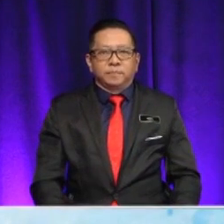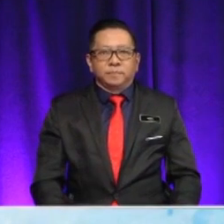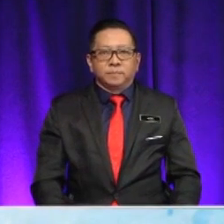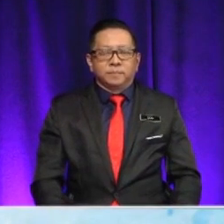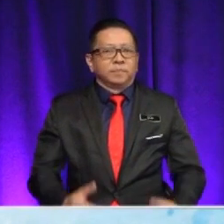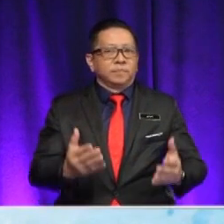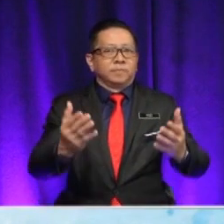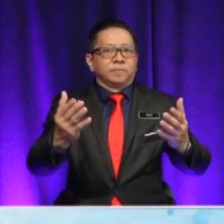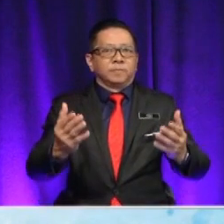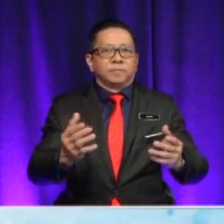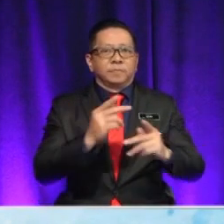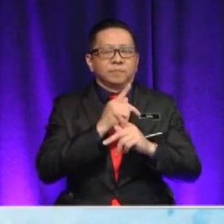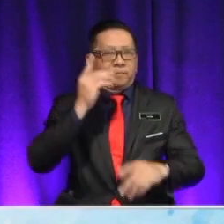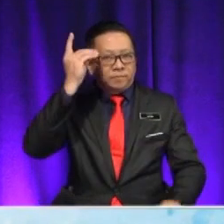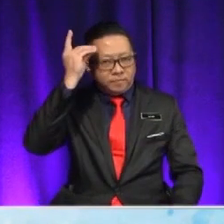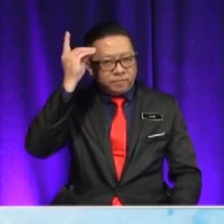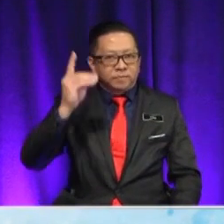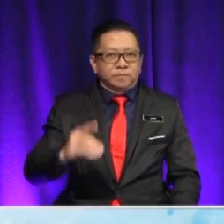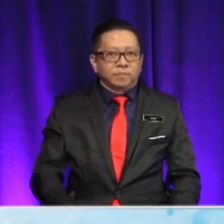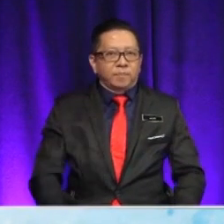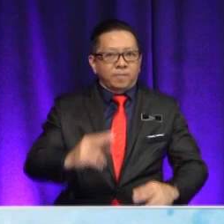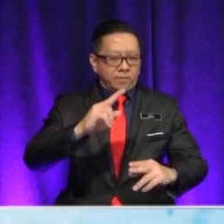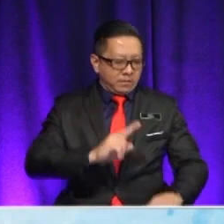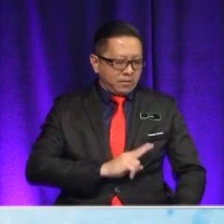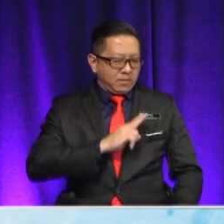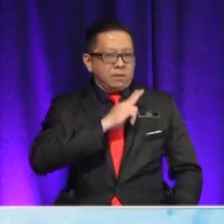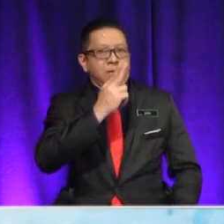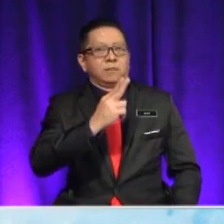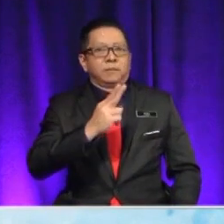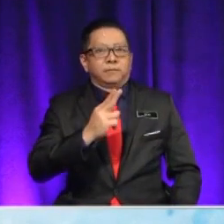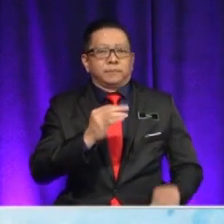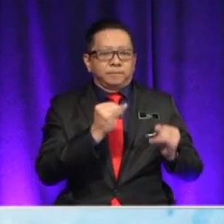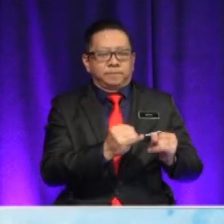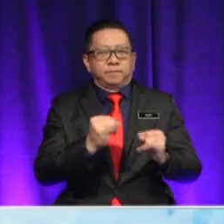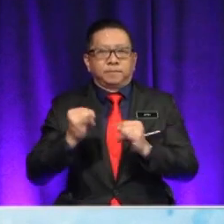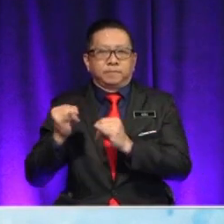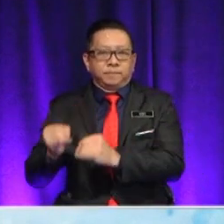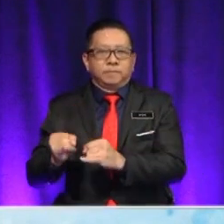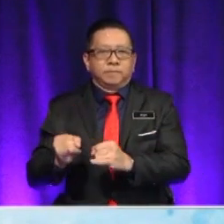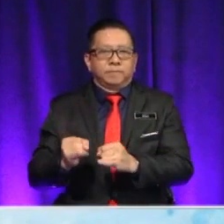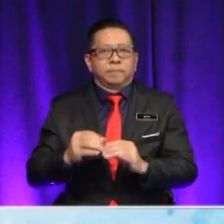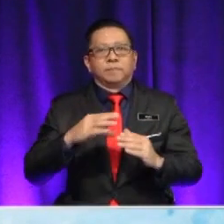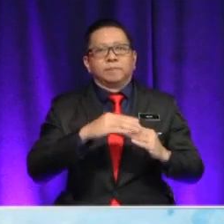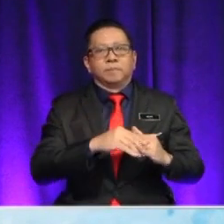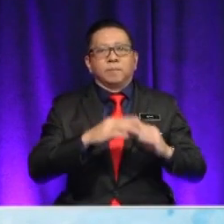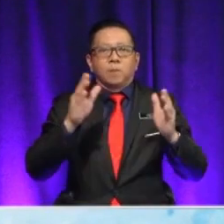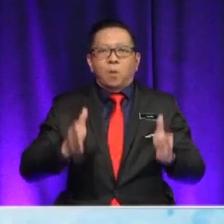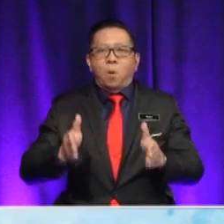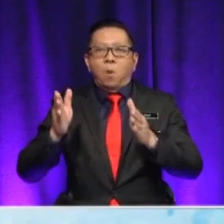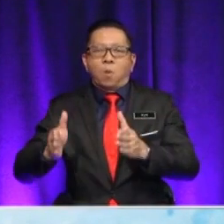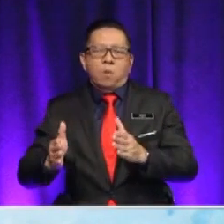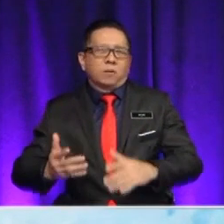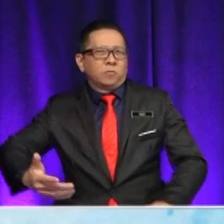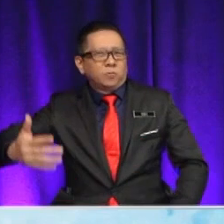terima kasih Danish. Okey, menghargai jasa. Okey, jasa mereka iaitu pemimpin-pemimpin dahululah yang telah